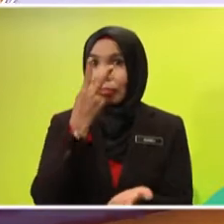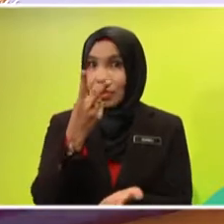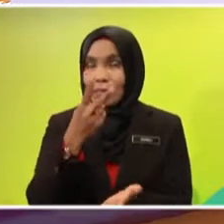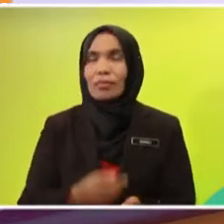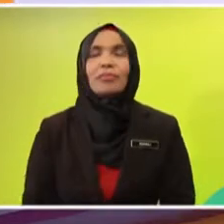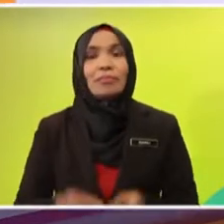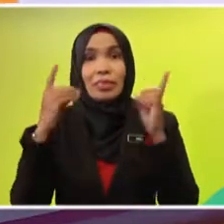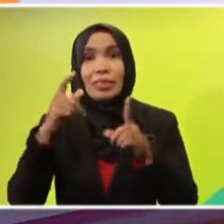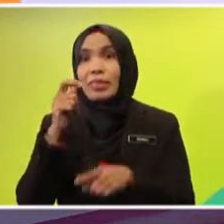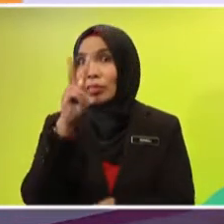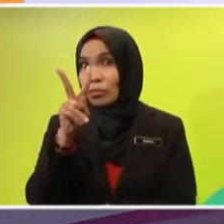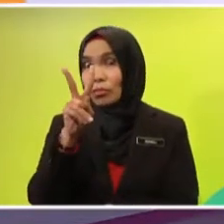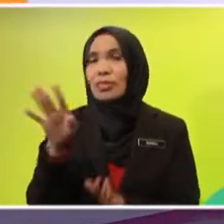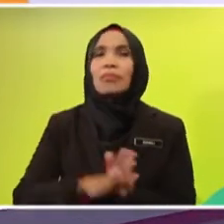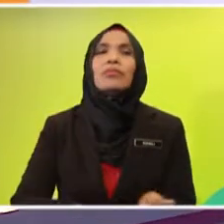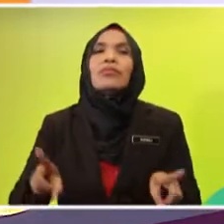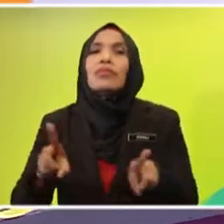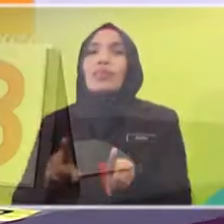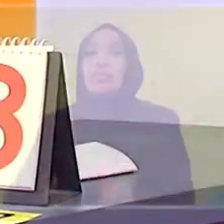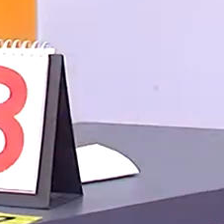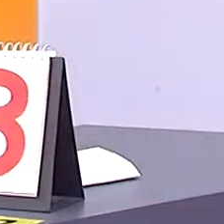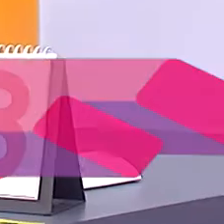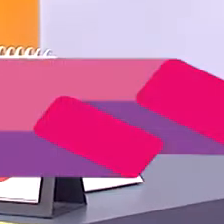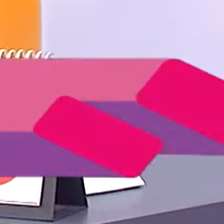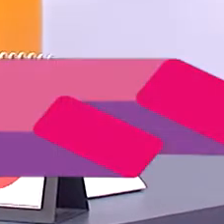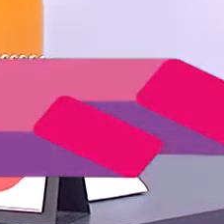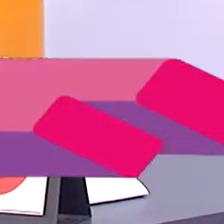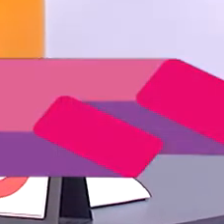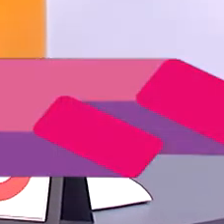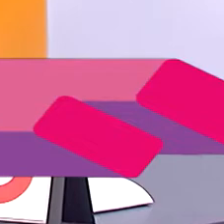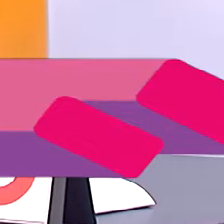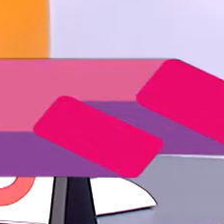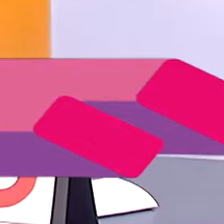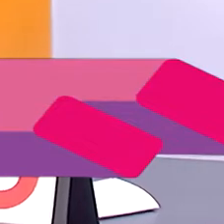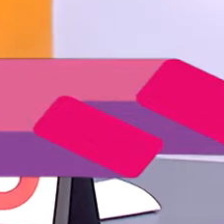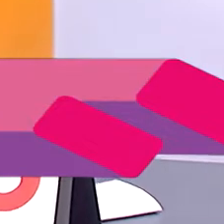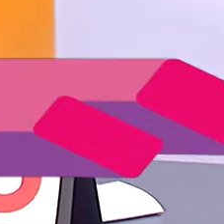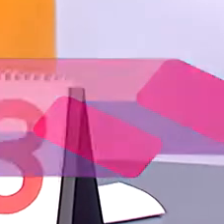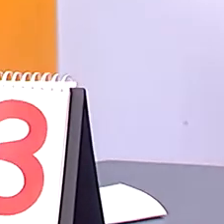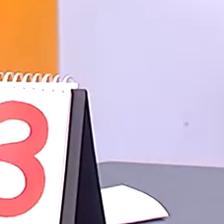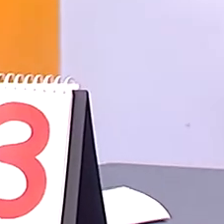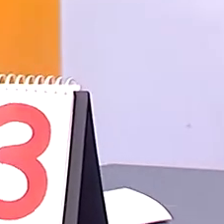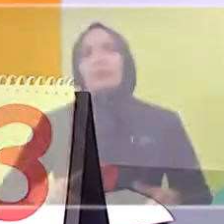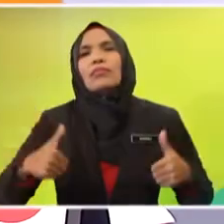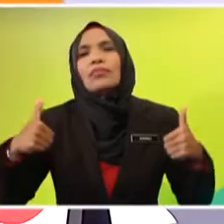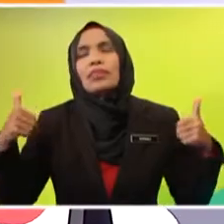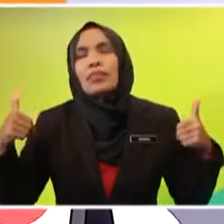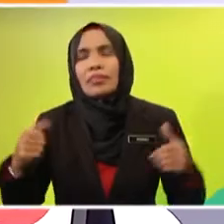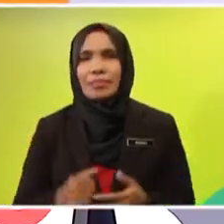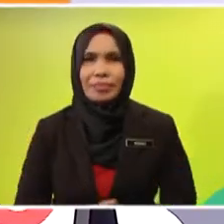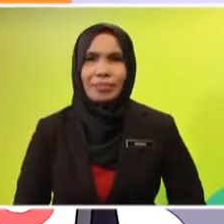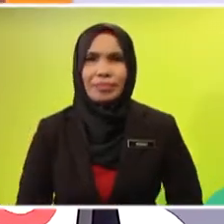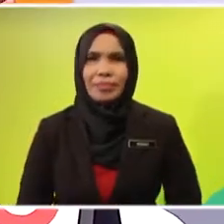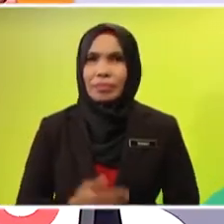FM bersama saya pengacara Anda Irfansyah Mi apa kabar semua tim akan agar dalam keadaan yang baik-baik Melaka